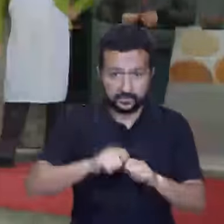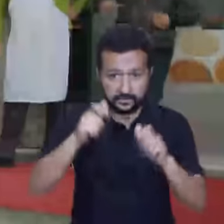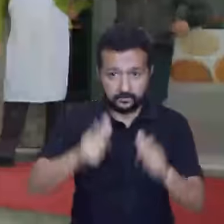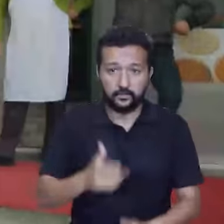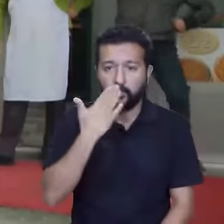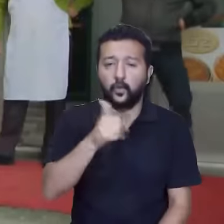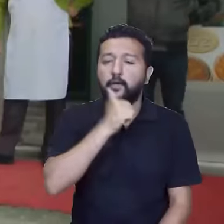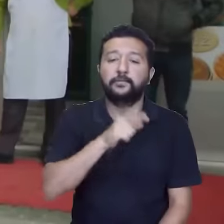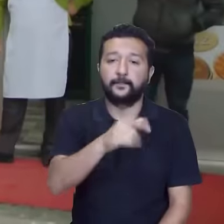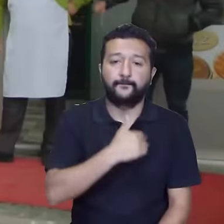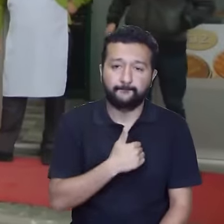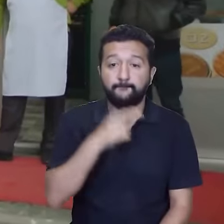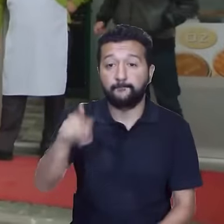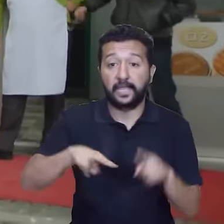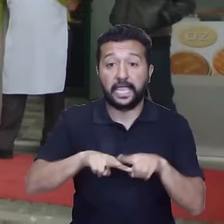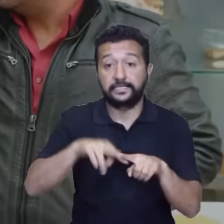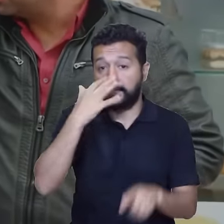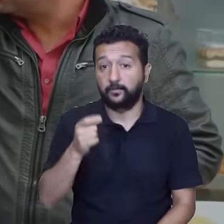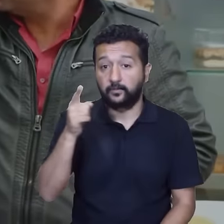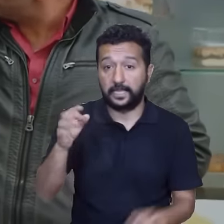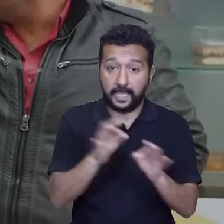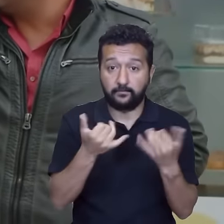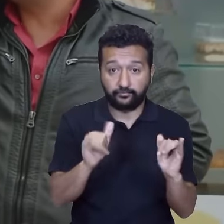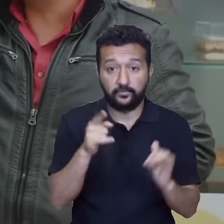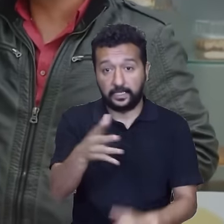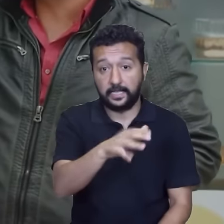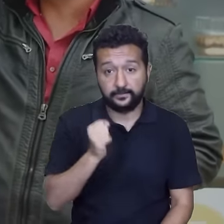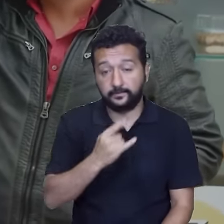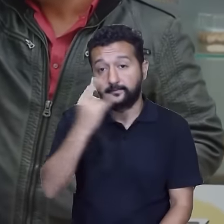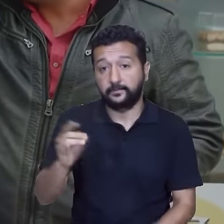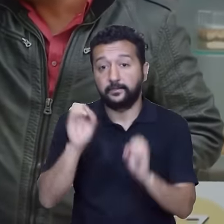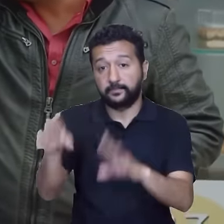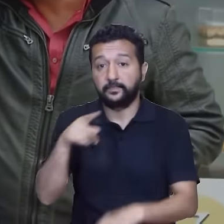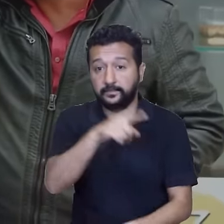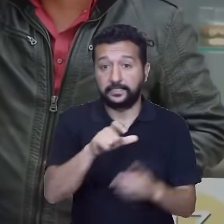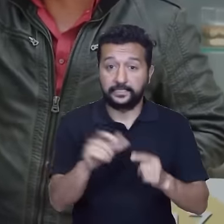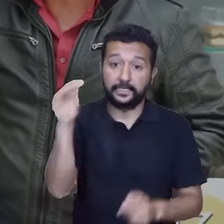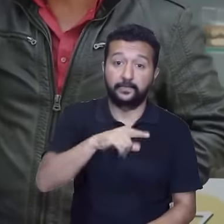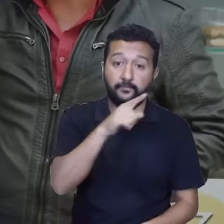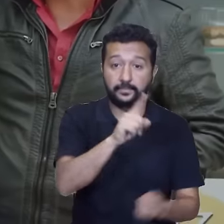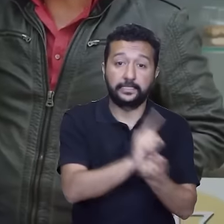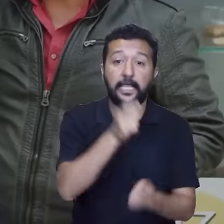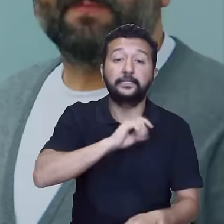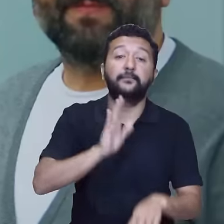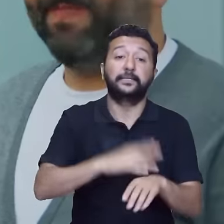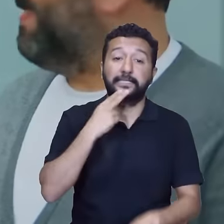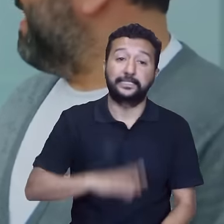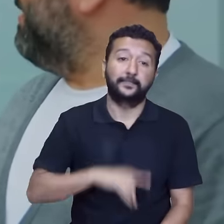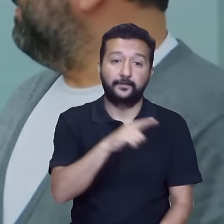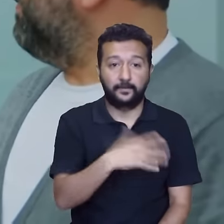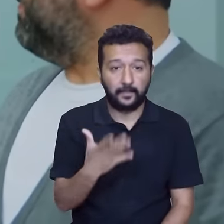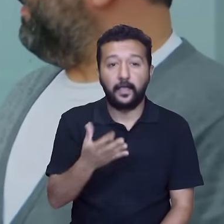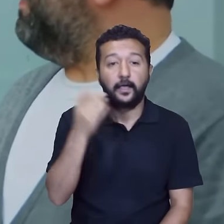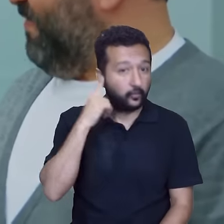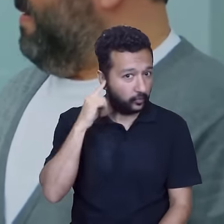durağına. Ha yok be abi, ben Ayşen'i bekliyorum. Erken çıkarsa onu alacağım, bırakacağım da. Hani o Şener gelip de salça olmasın kıza diye. Ha